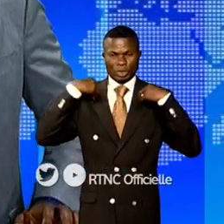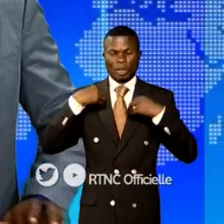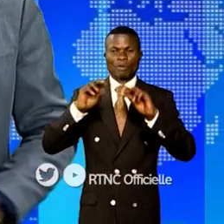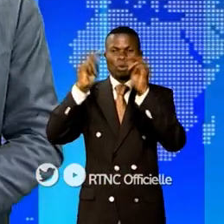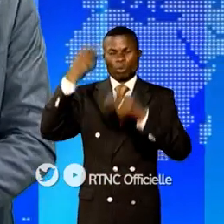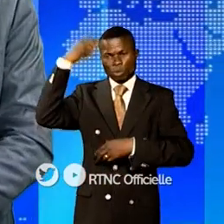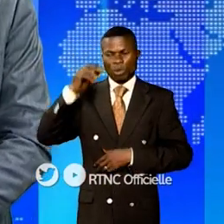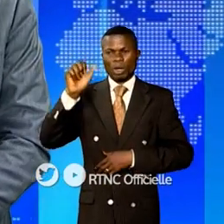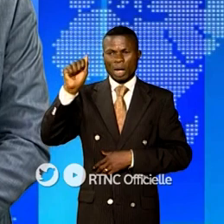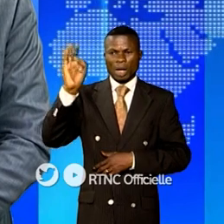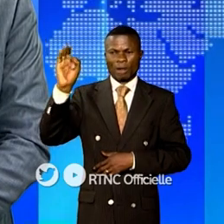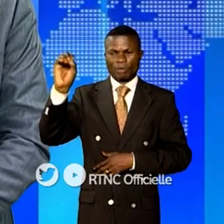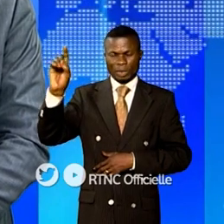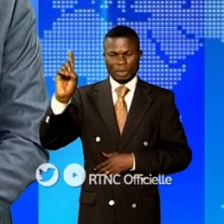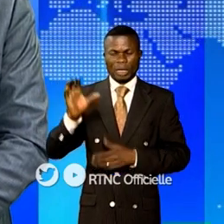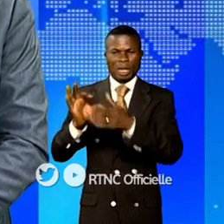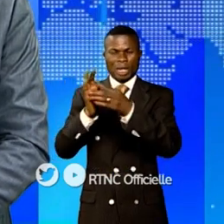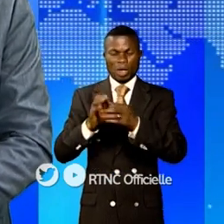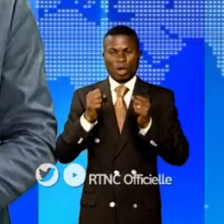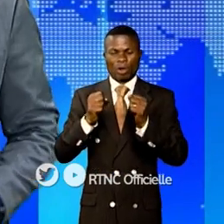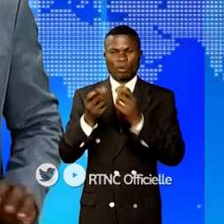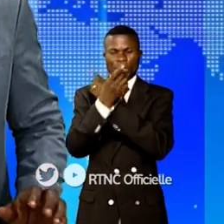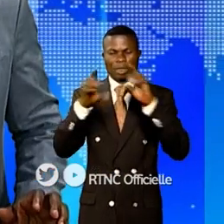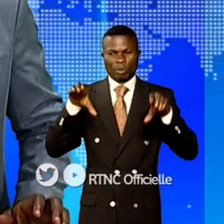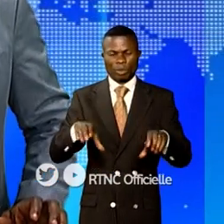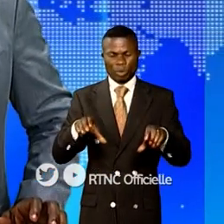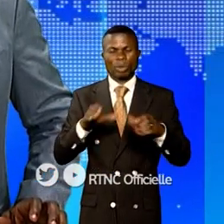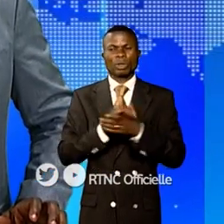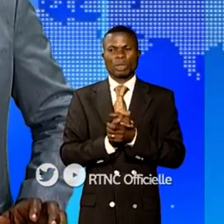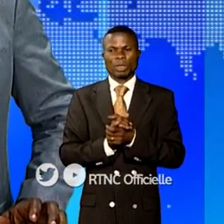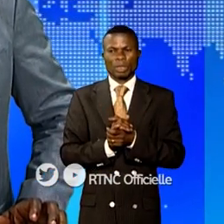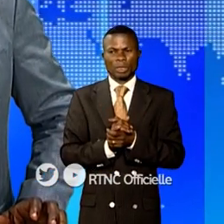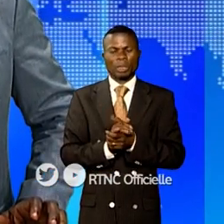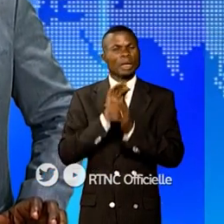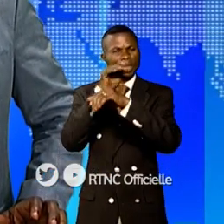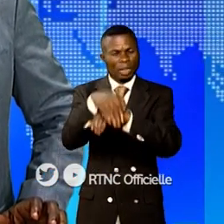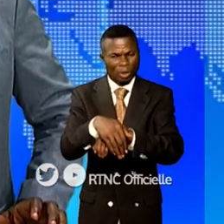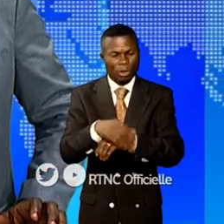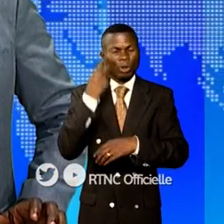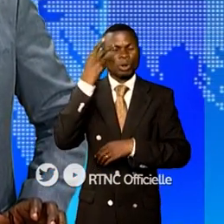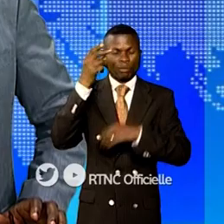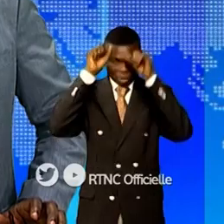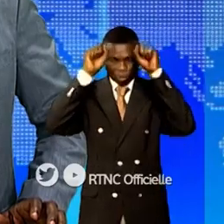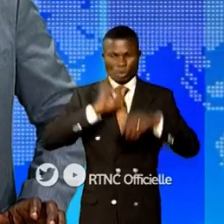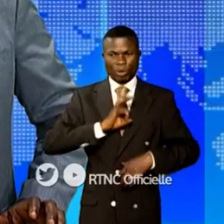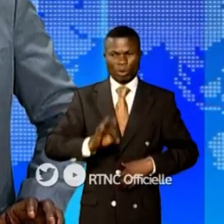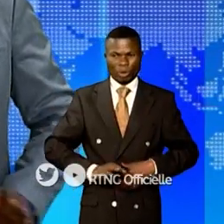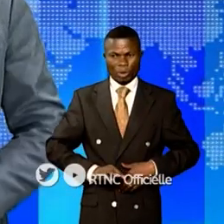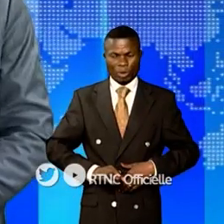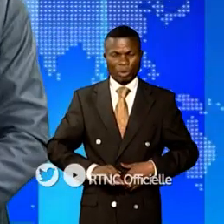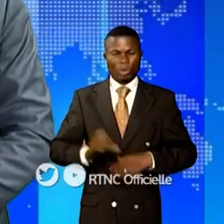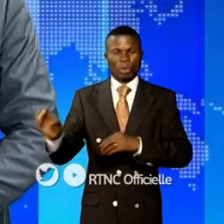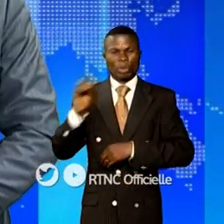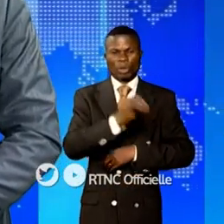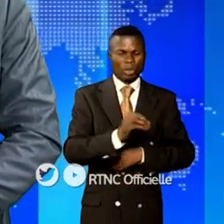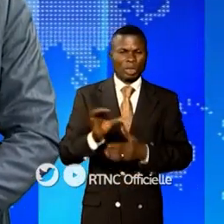FDC, entendez l'Alliance des forces démocratiques du Congo et alliés qui adhèrent totalement à la vision du chef de l'État, celle de la mise sur pied